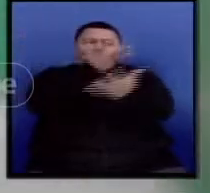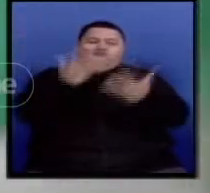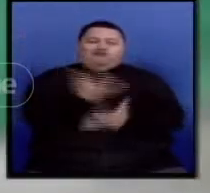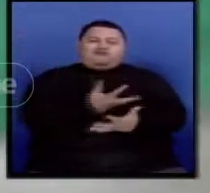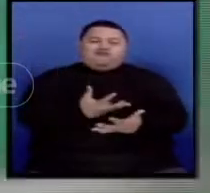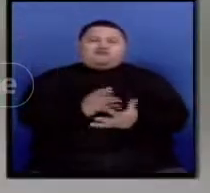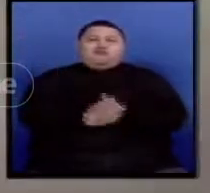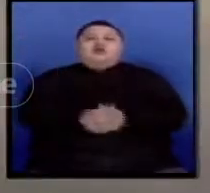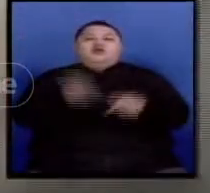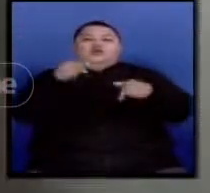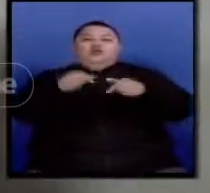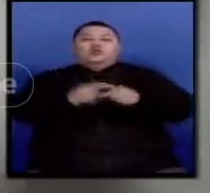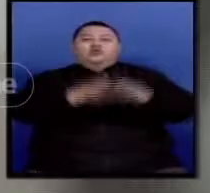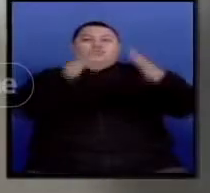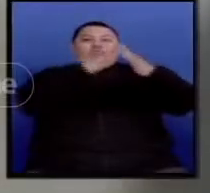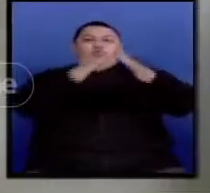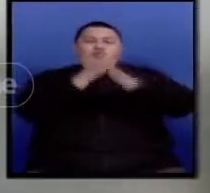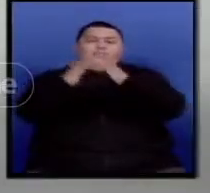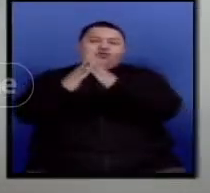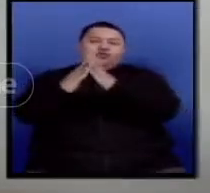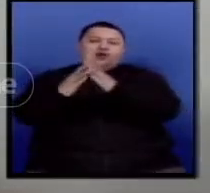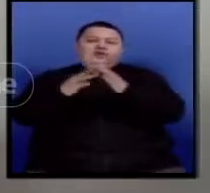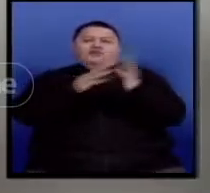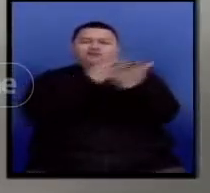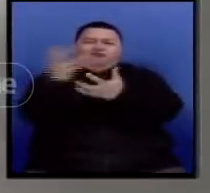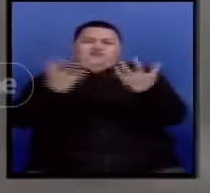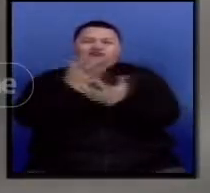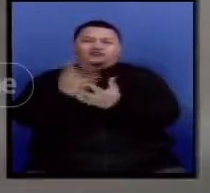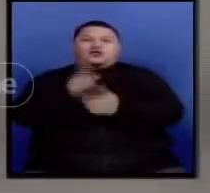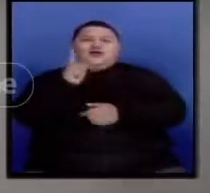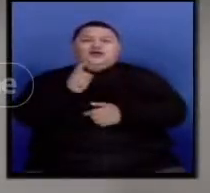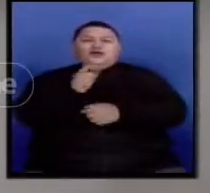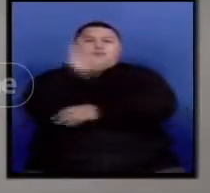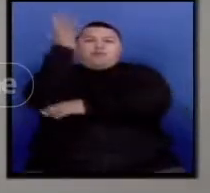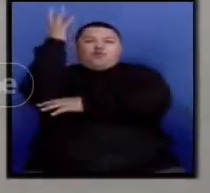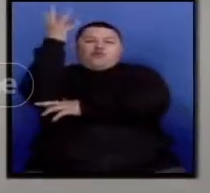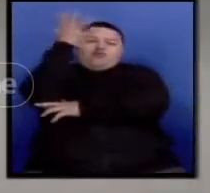beliung memporak-porandakan sejumlah bangunan hingga menumbangkan pohon.